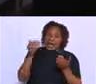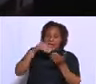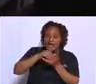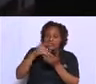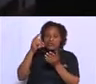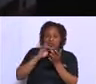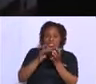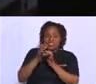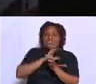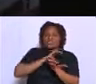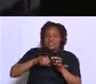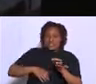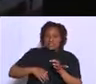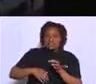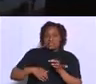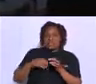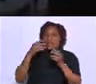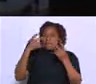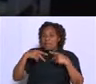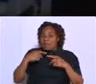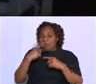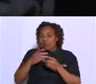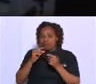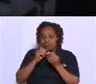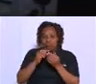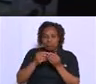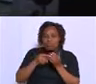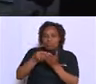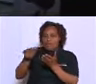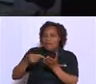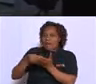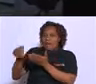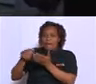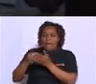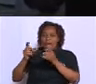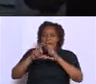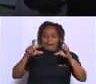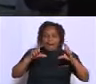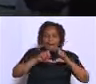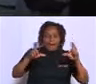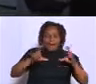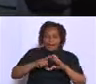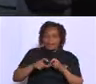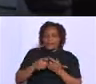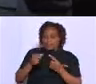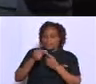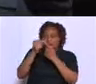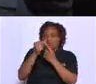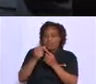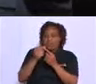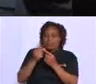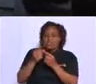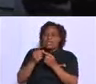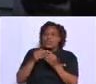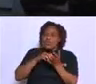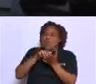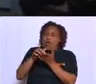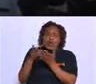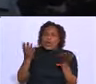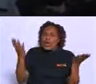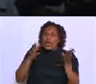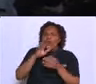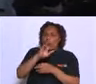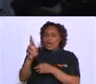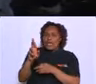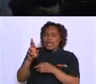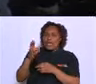Sogea. Sogea. Sogea. Wale ambao wanatoa kadi waendelee kuwapokea hawa na kuwapatia kadi hizi maalum. Tembea mahali ulipo nasema na mimi